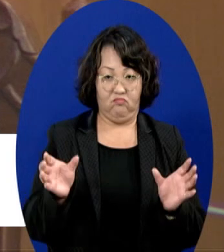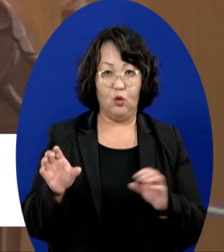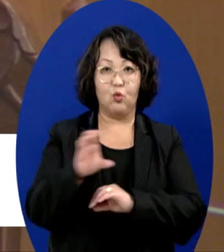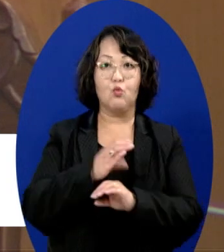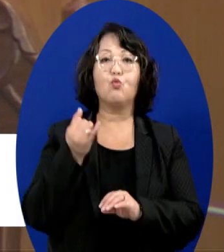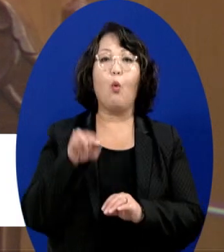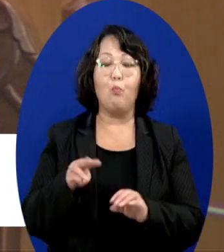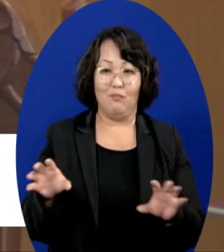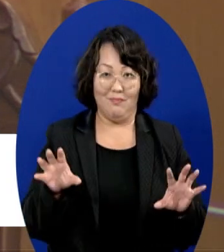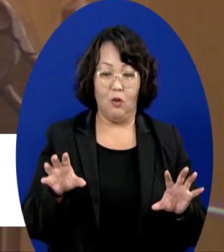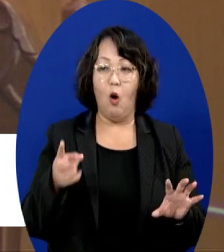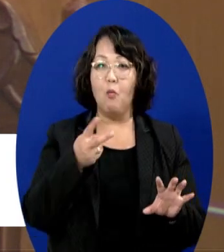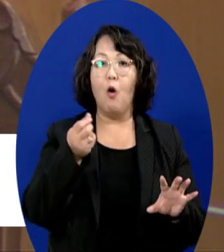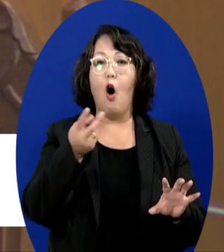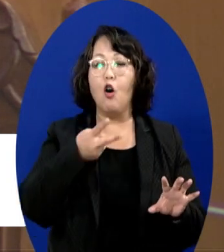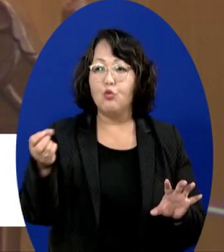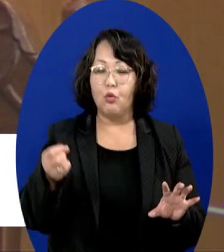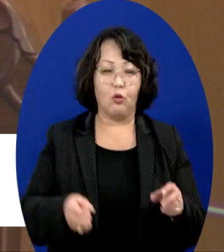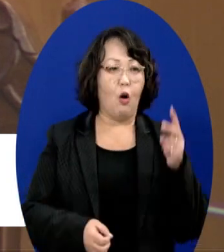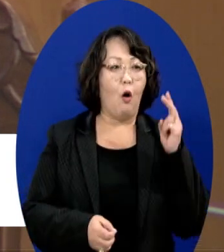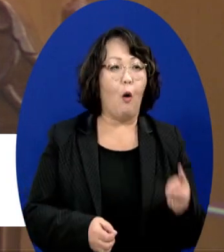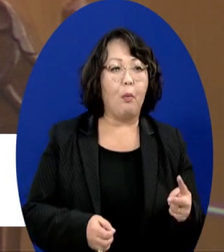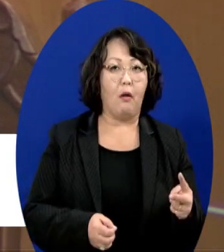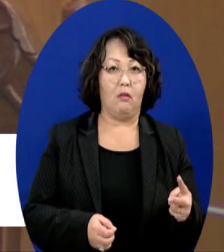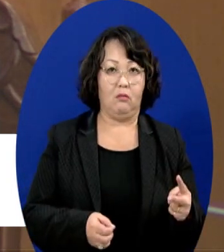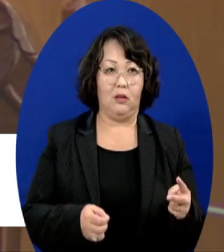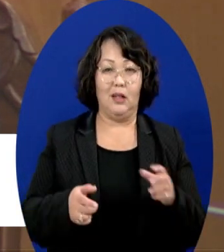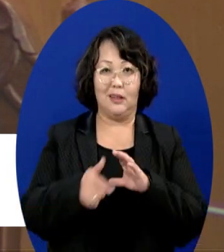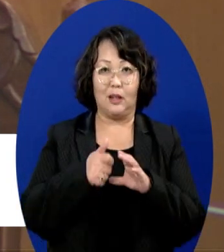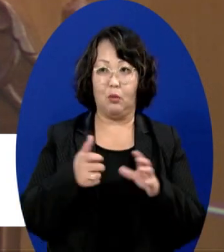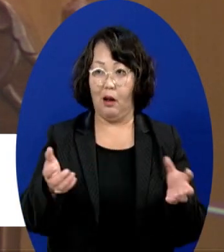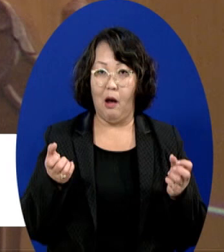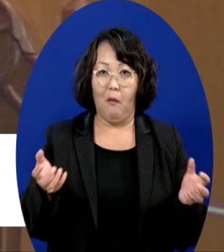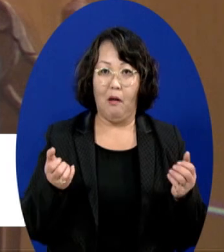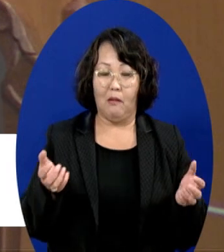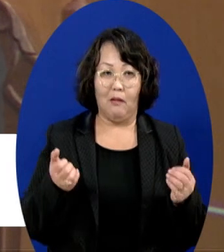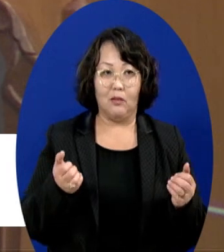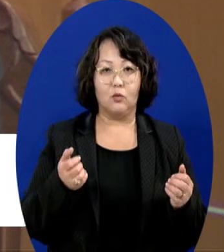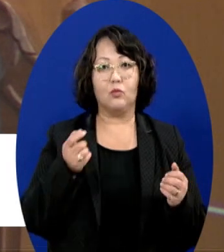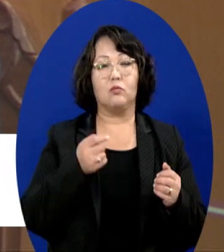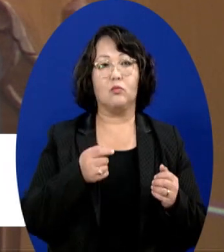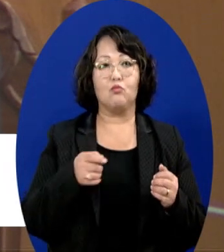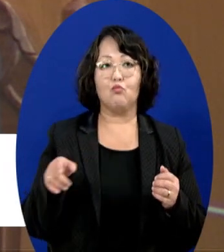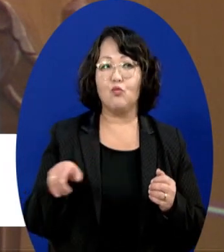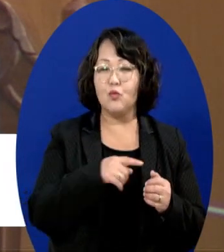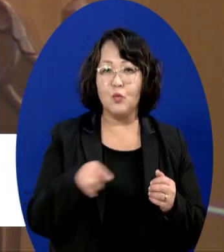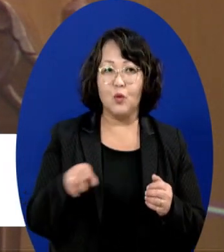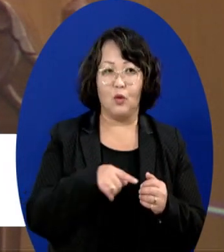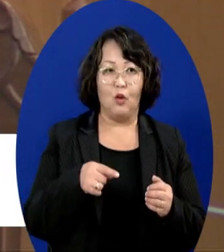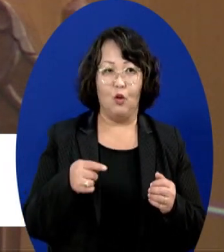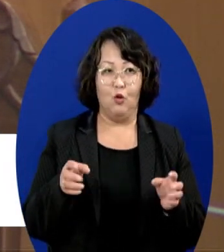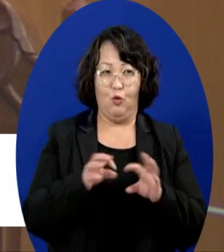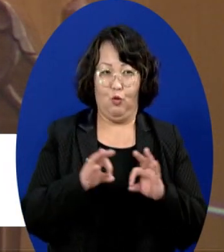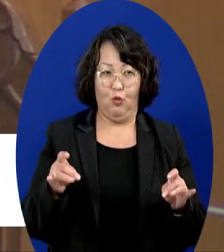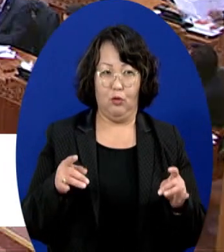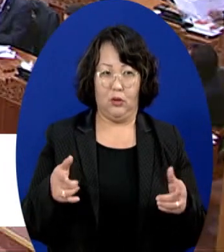200 төгрөгөөр тогтоочдөг. Нөгөөх нь 2000 төгрөгөөр тогтоочход тул яах вэ? Саахалт одоо нэг 100 200 метрийн цаана байгаа хоёр айл хоёр өөр татвар